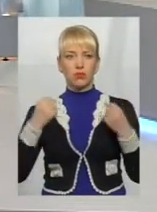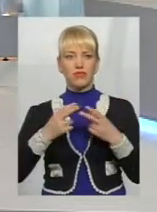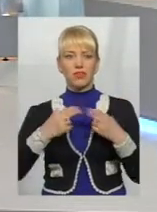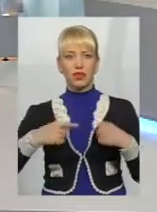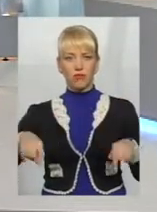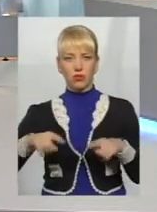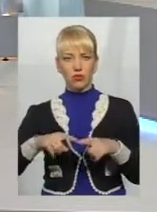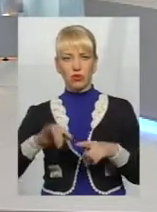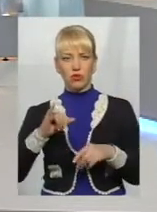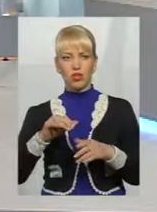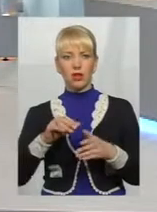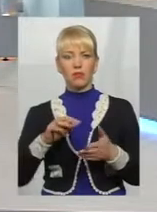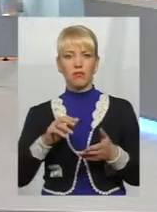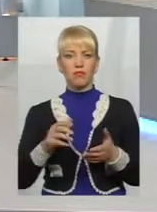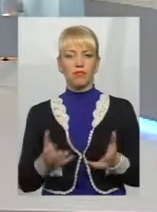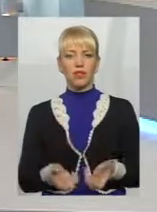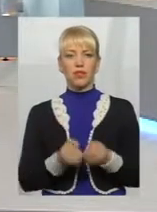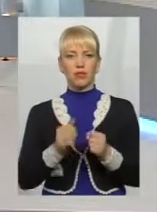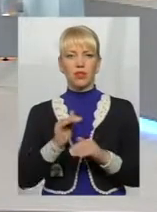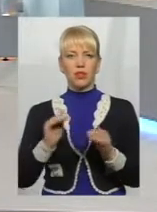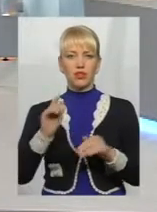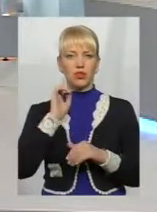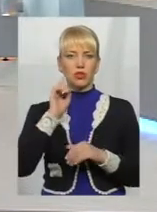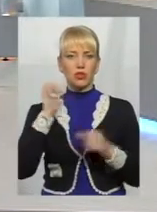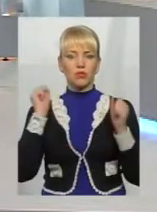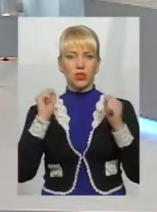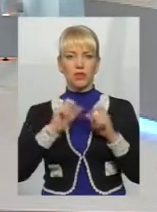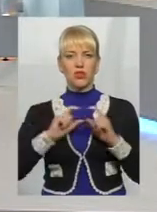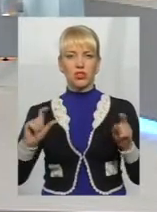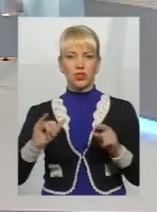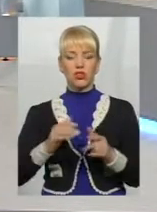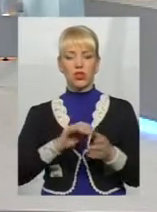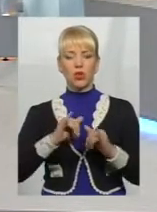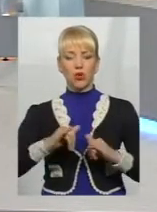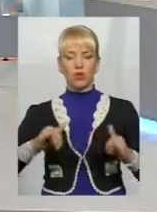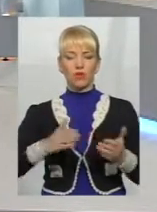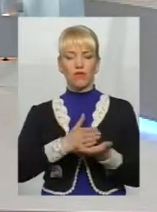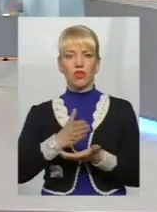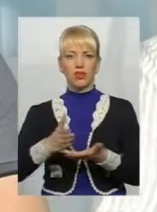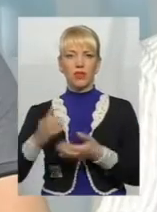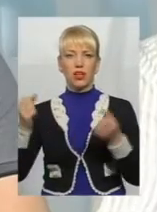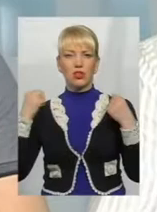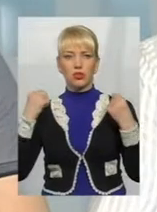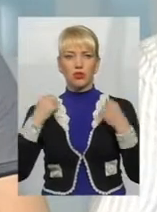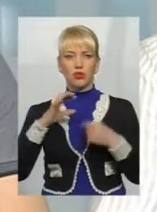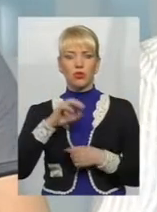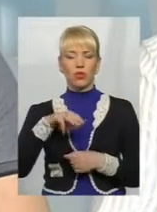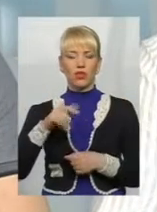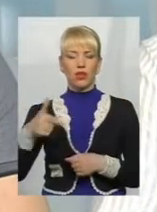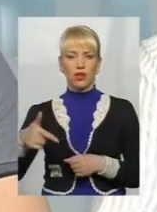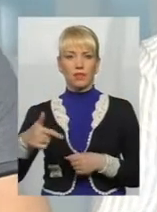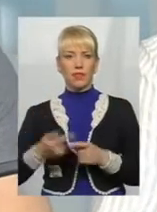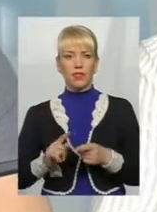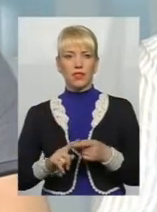і підтримання дитячих і юнацьких спортивних шкіл і розвитку видів спорту в ОТГ. На це